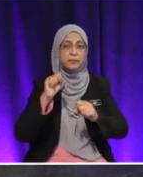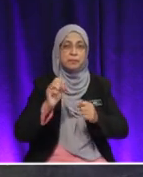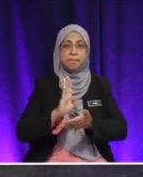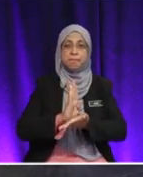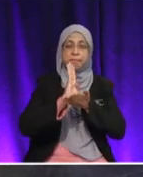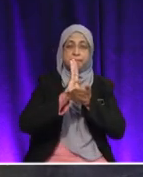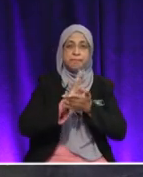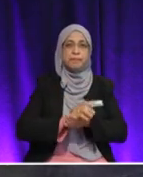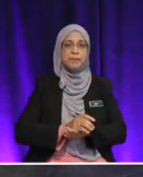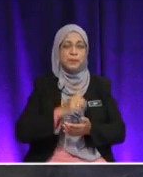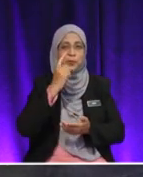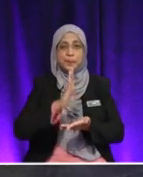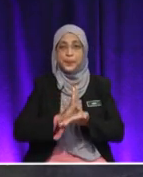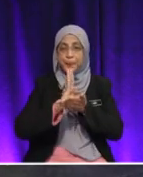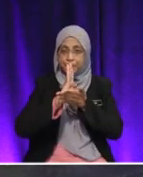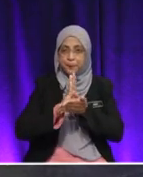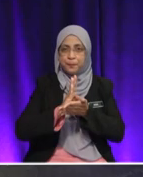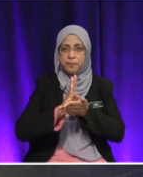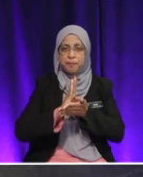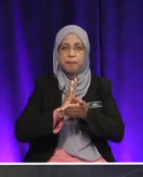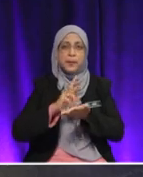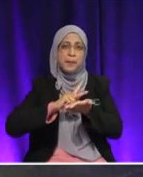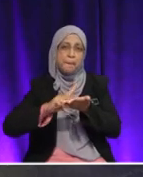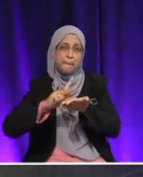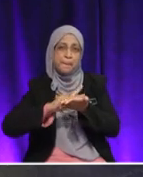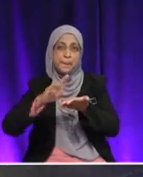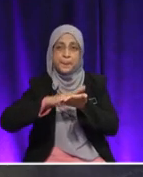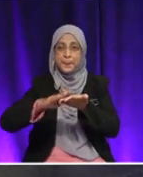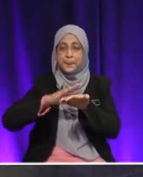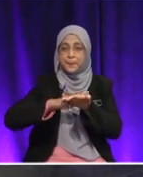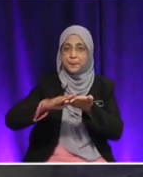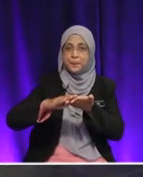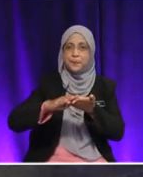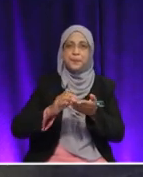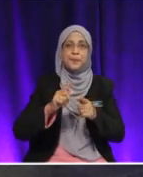kerja untuk mangsa-mangsa banjir Oke tepat sekali